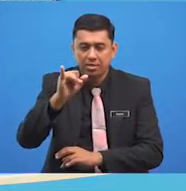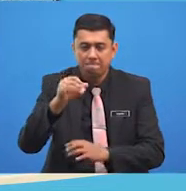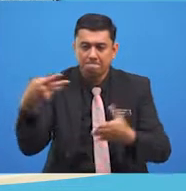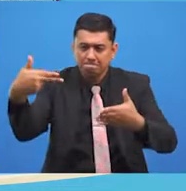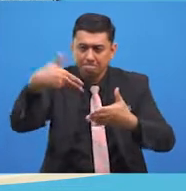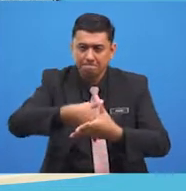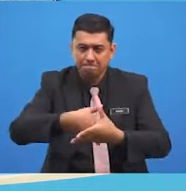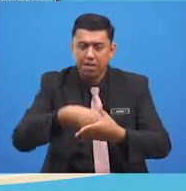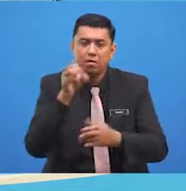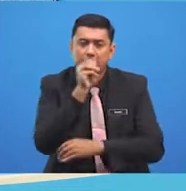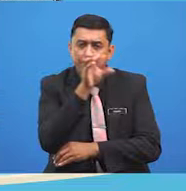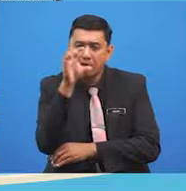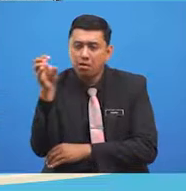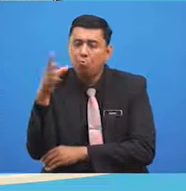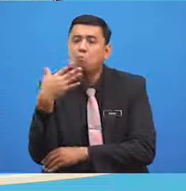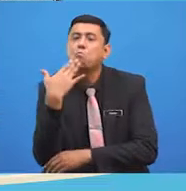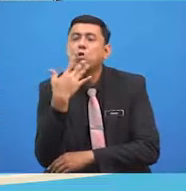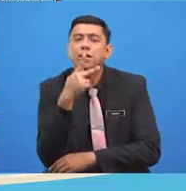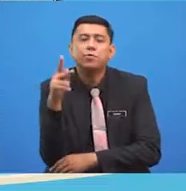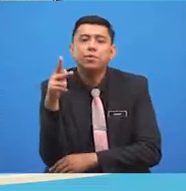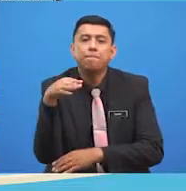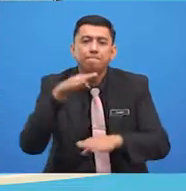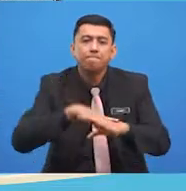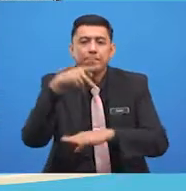lokasi yang berkelip-kelip warna kuning pada peta.